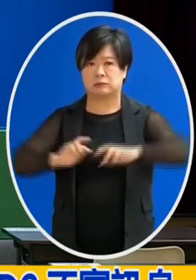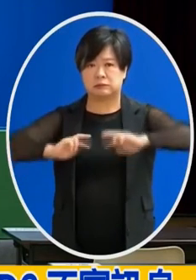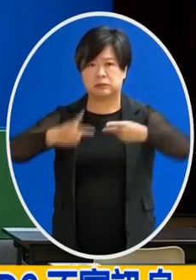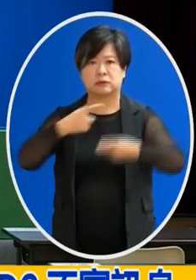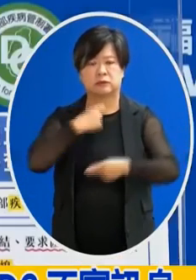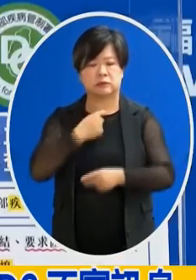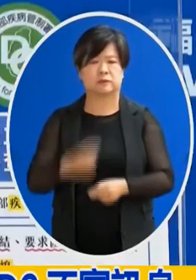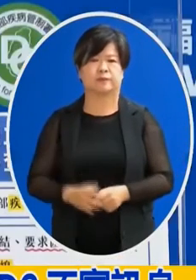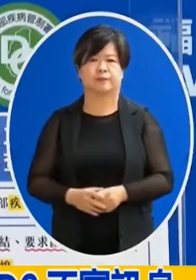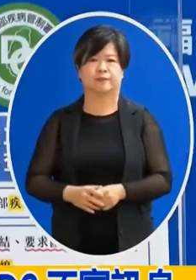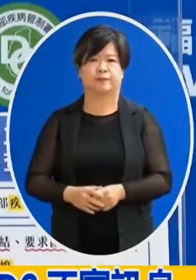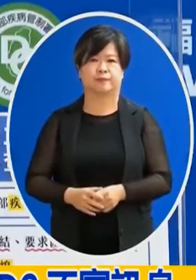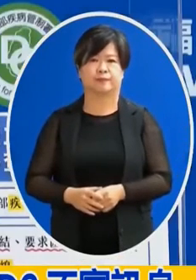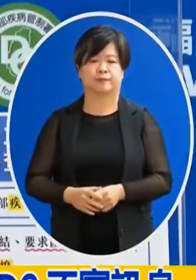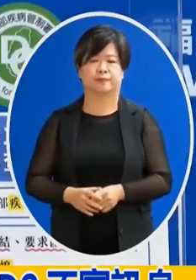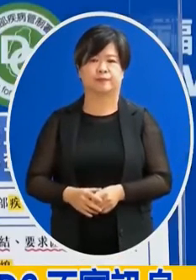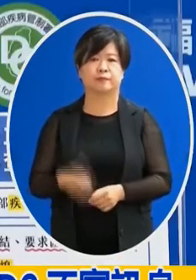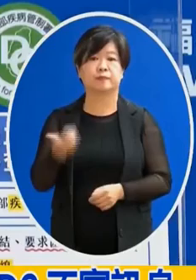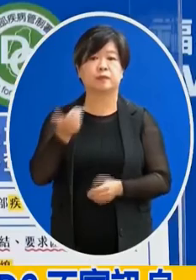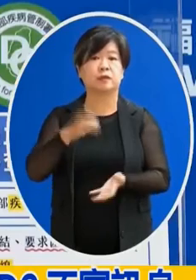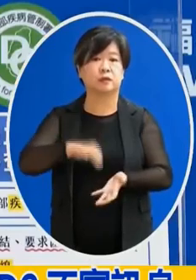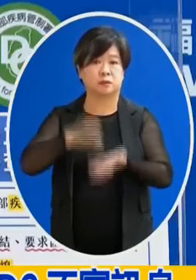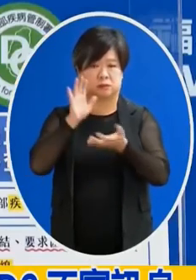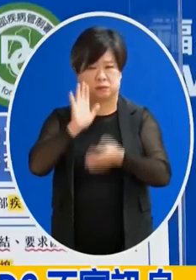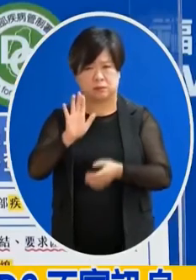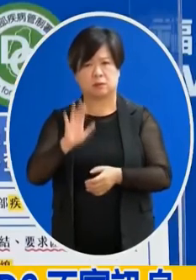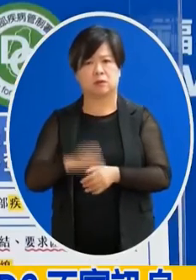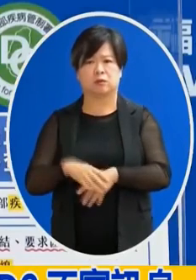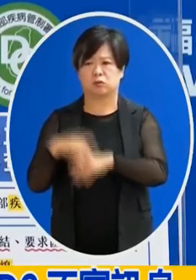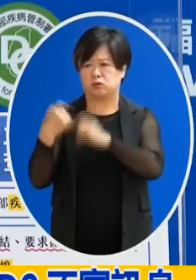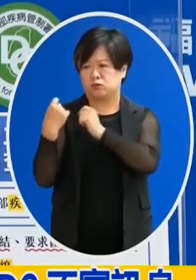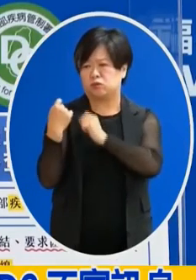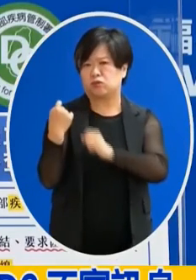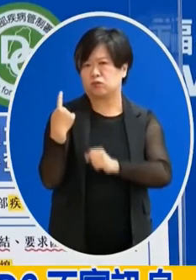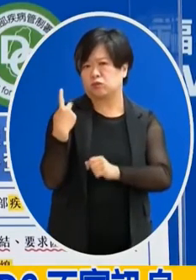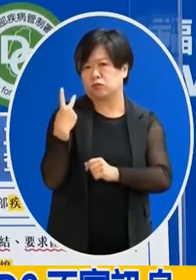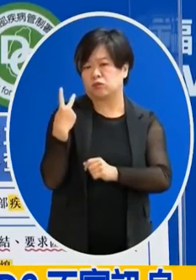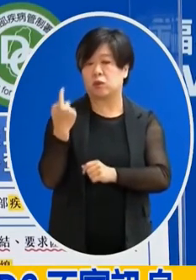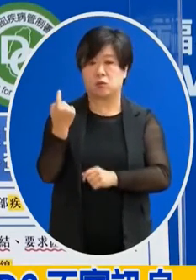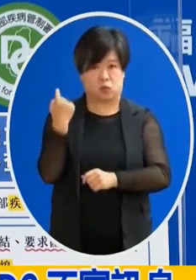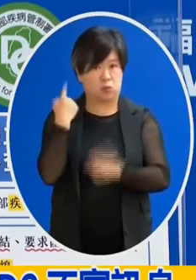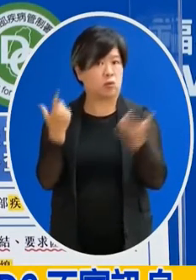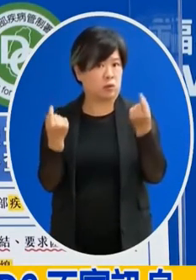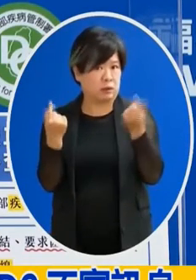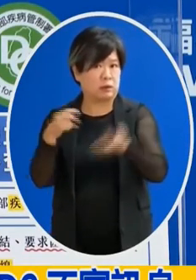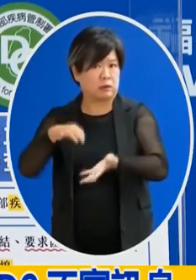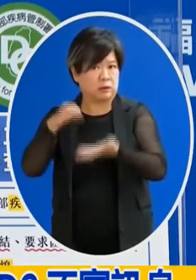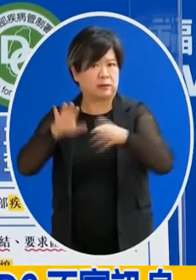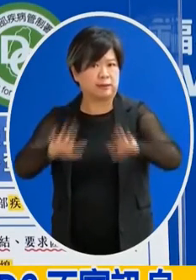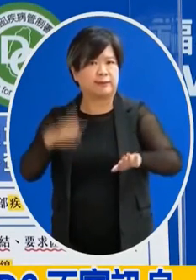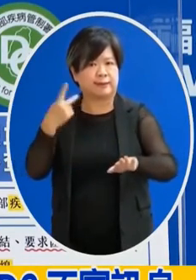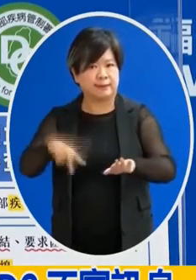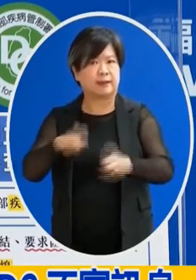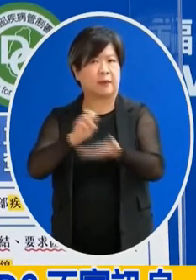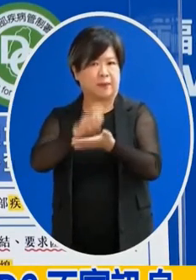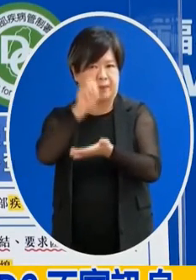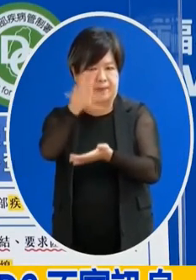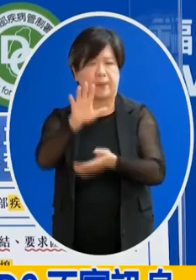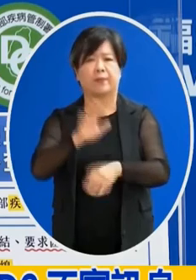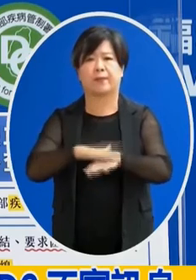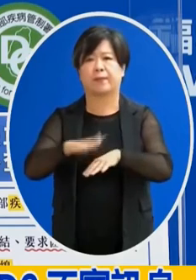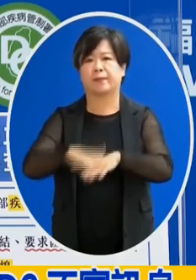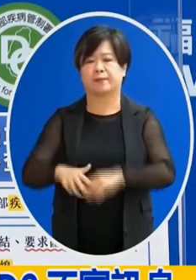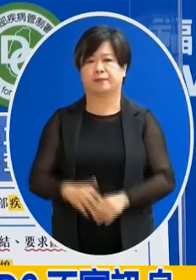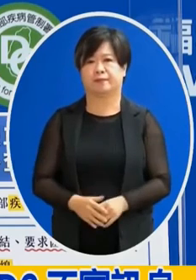谢。 啊，这个是刚刚有特别提到，我们啊这两天哈，包括昨天也有提到，今天也特别提到，那